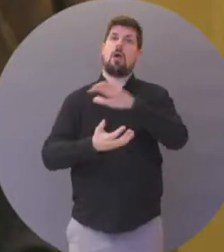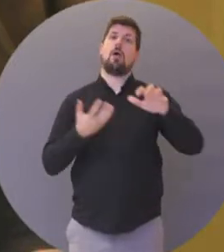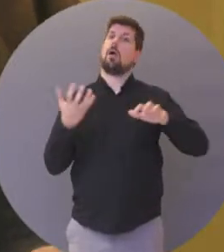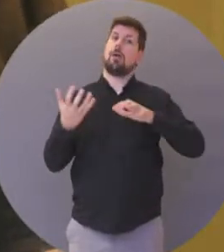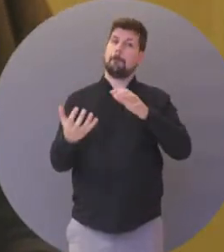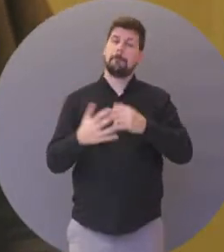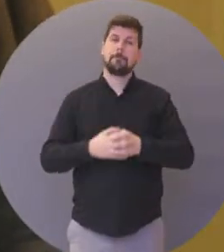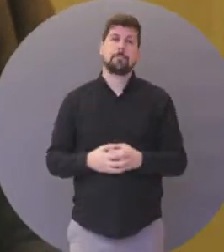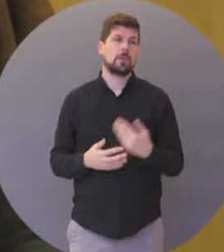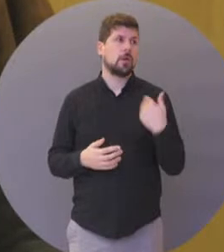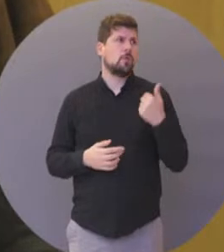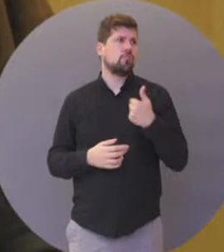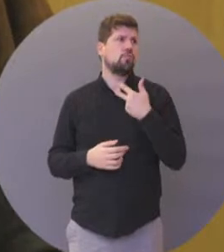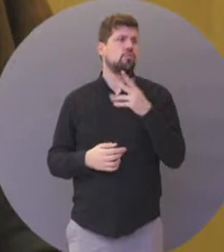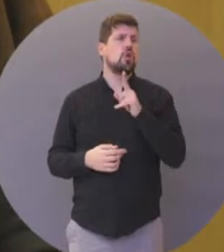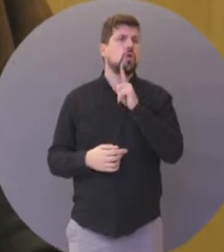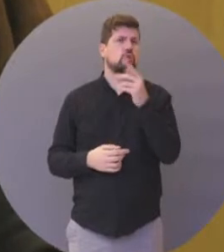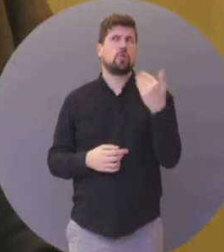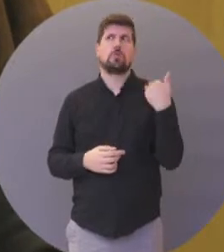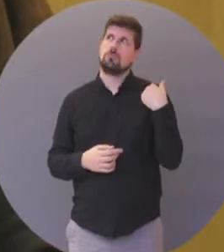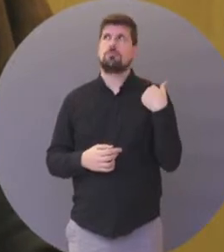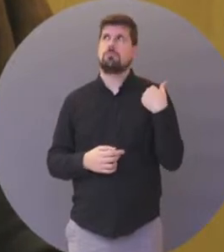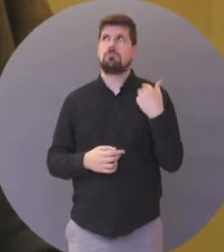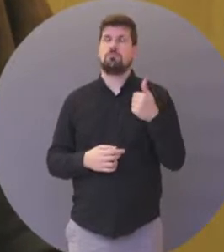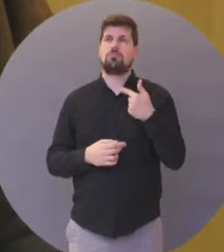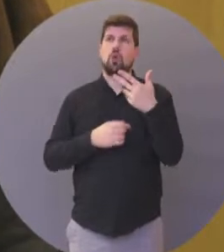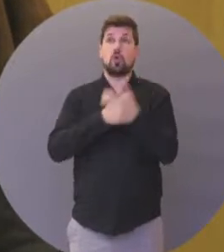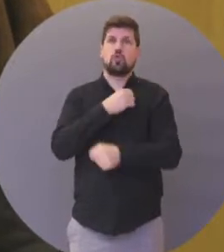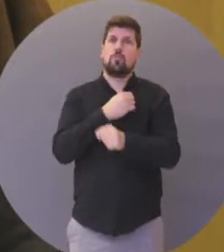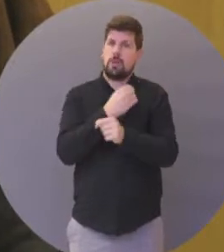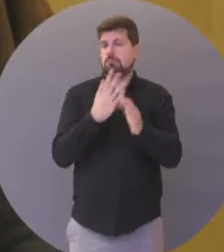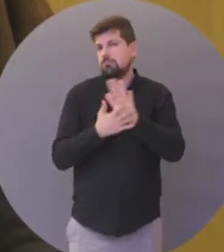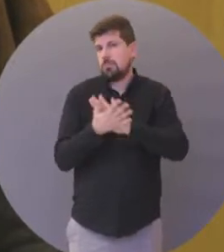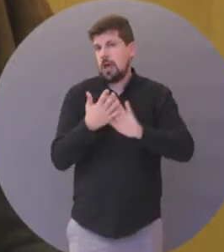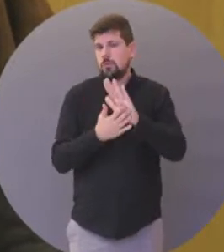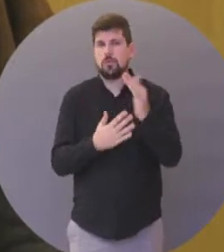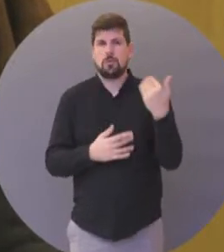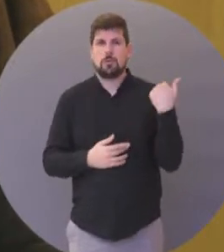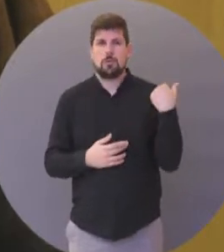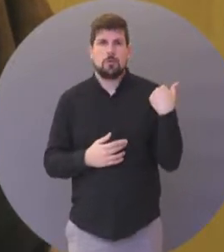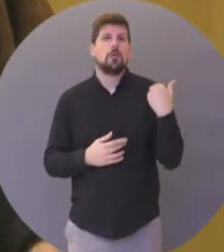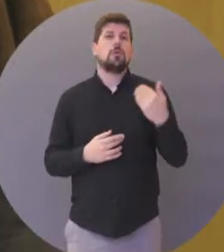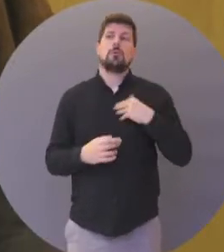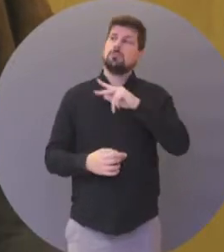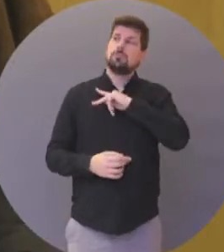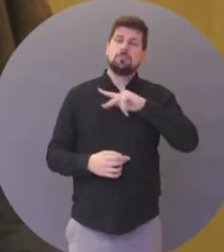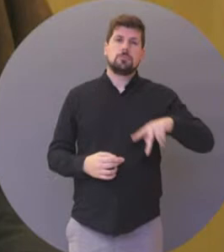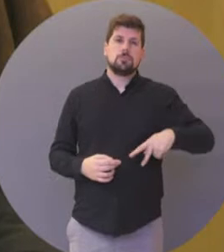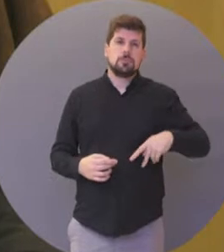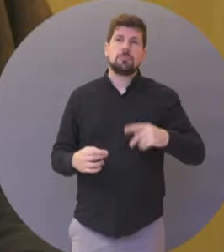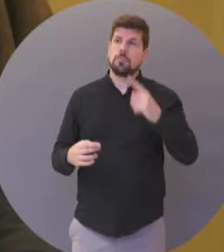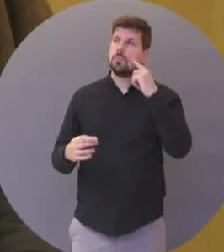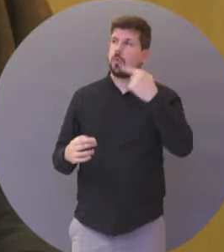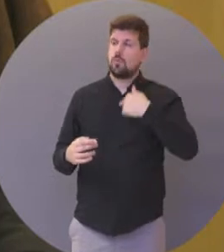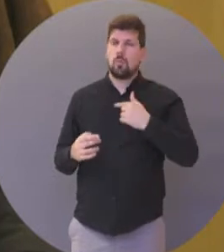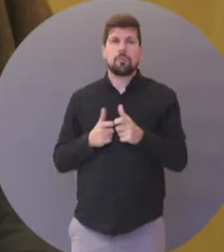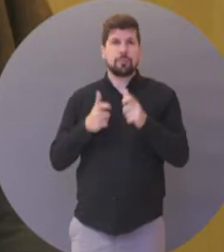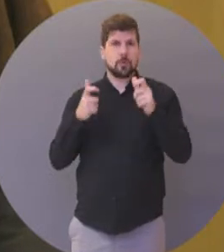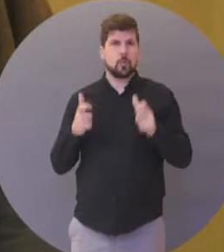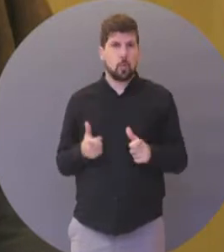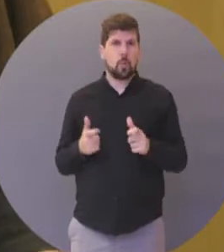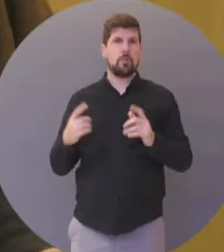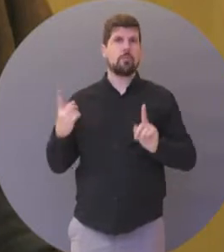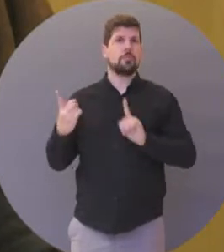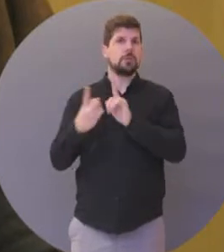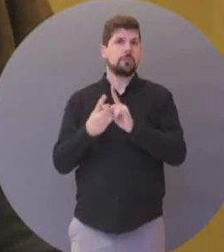quelques jours de cela un petit peu plus que quelques jours quelques semaines en discussion dans un bailleur où je représente ma collectivité on